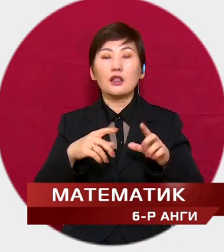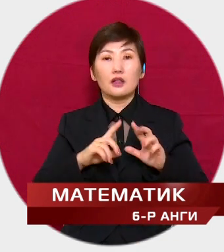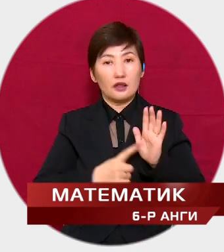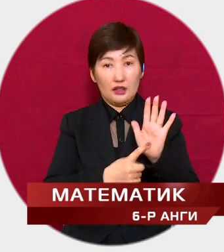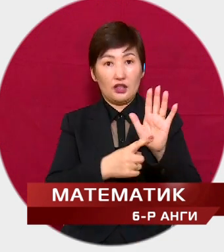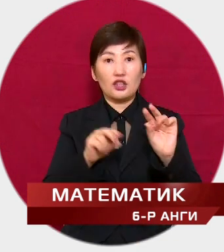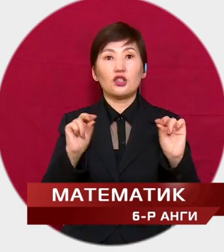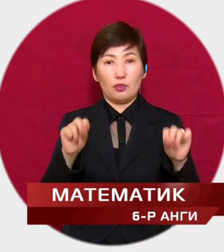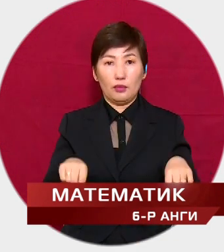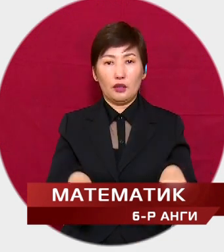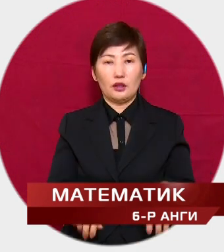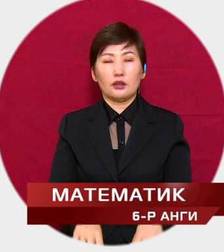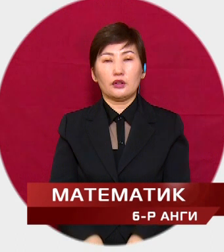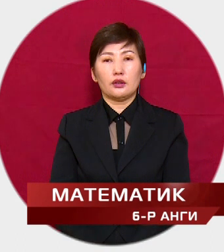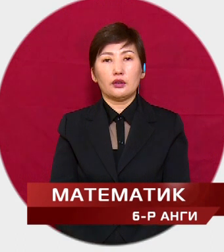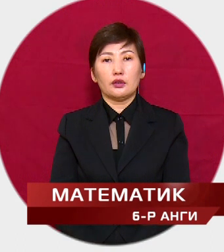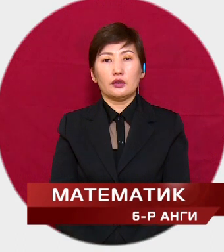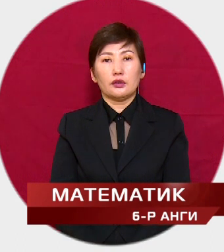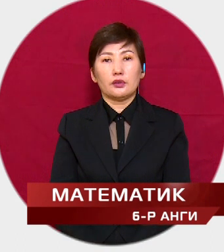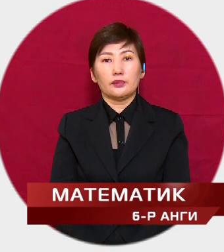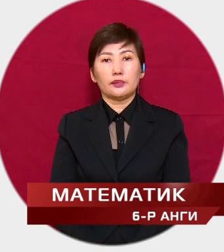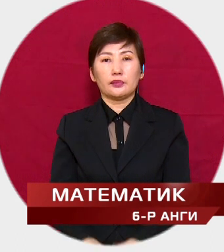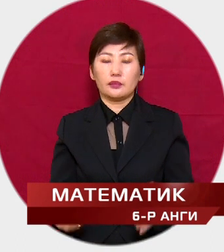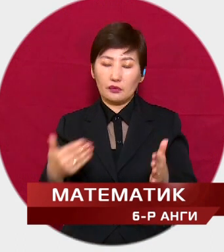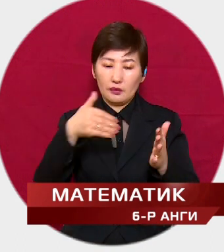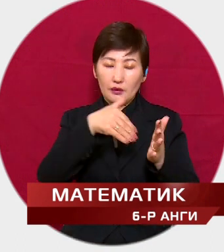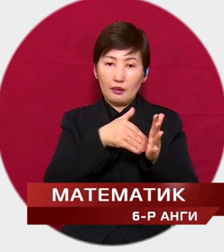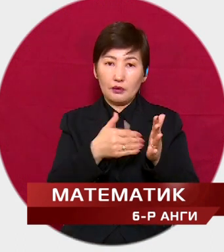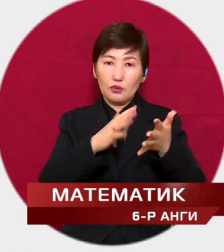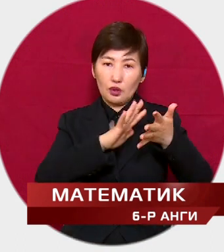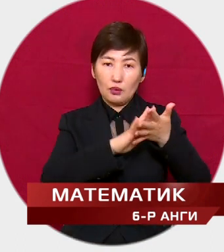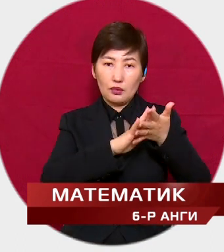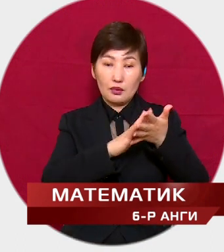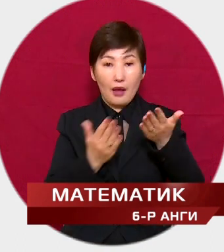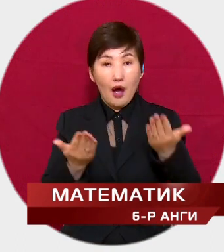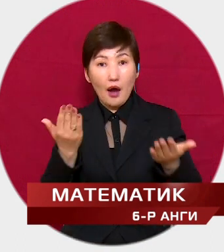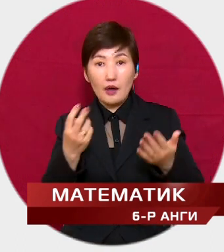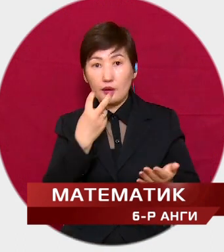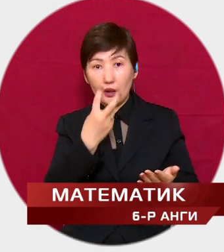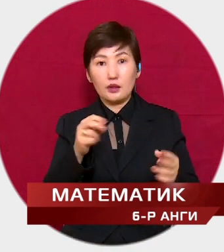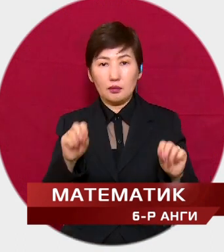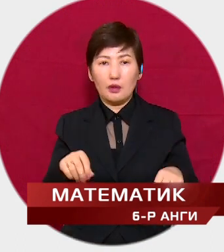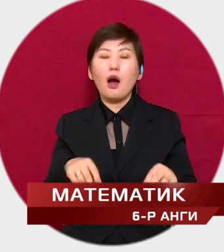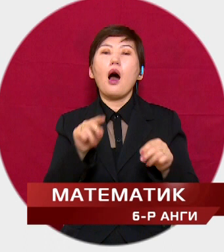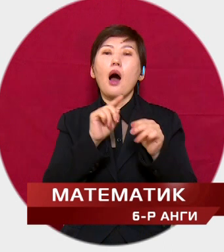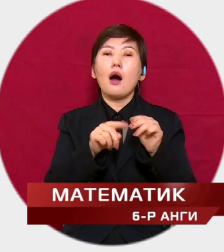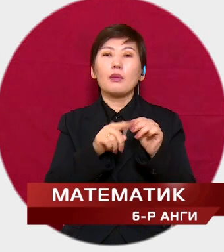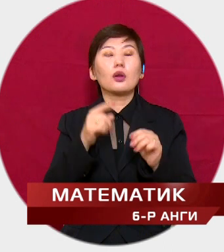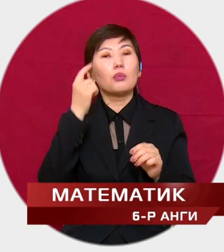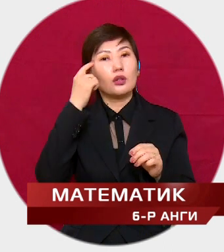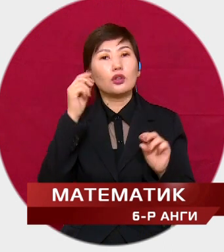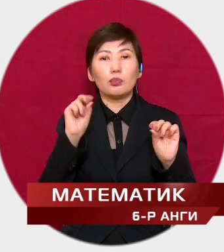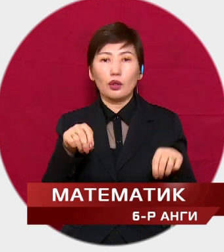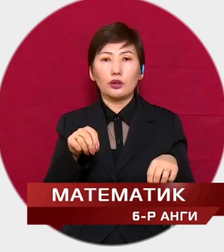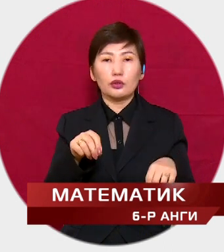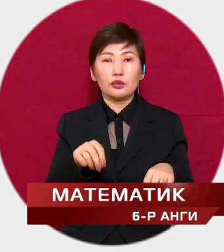агаад пиктограмма давтамжийнхаа хүснэгтээ хэдүүлээ харьцуулж харъя. За эндээс бол хялбар бас тооцоолох аргыг бас бид